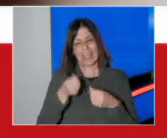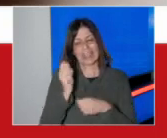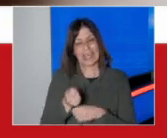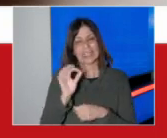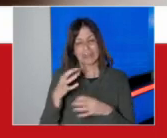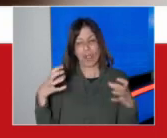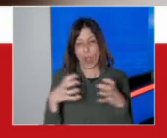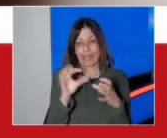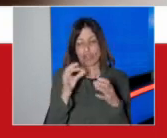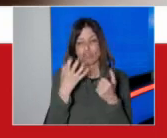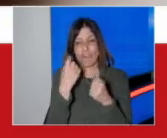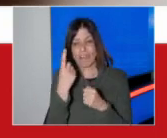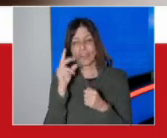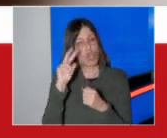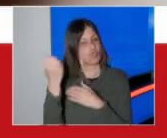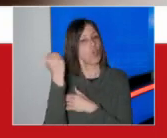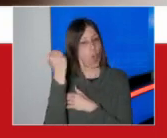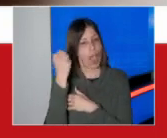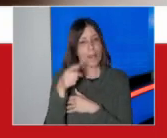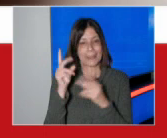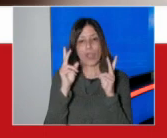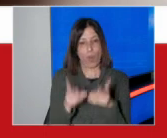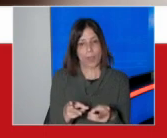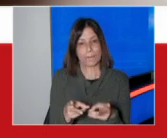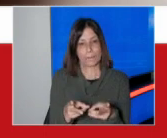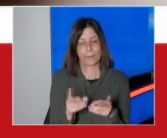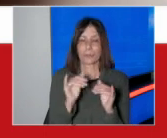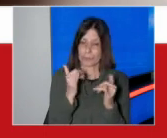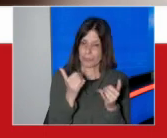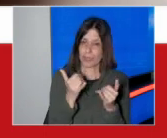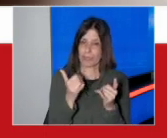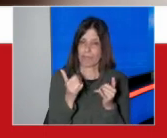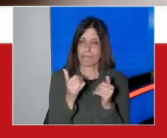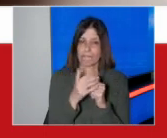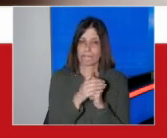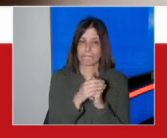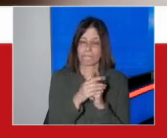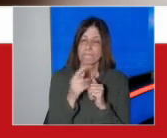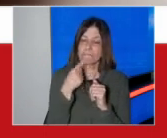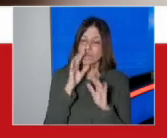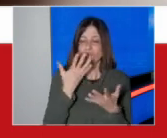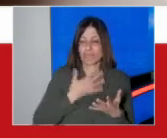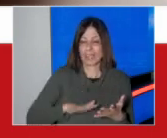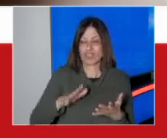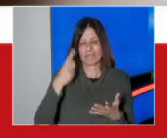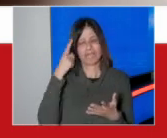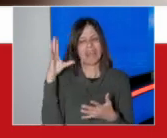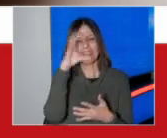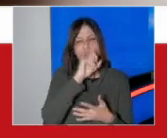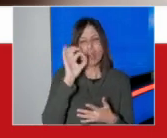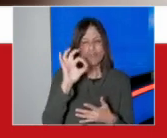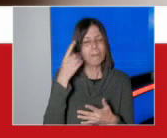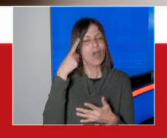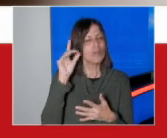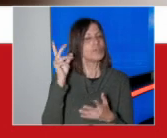בקואליציה של 61, יש את הכוח, הם יכולים כן לשים את מה שהם רוצים, את האידיאולוגיה שלהם, את הרעיונות שלהם,